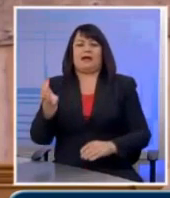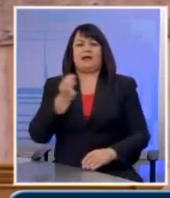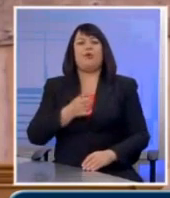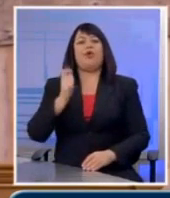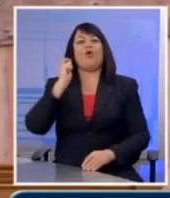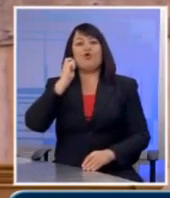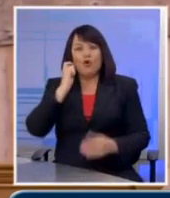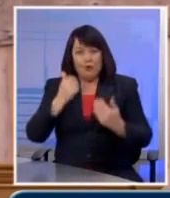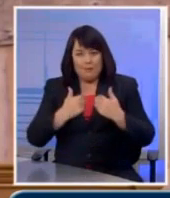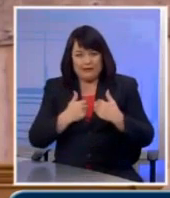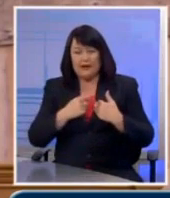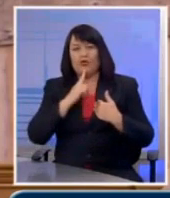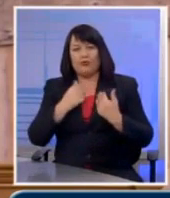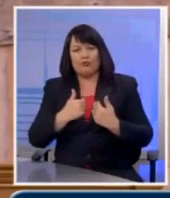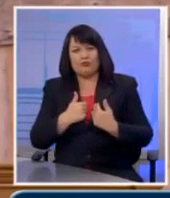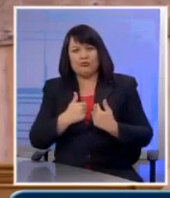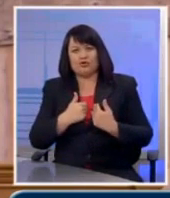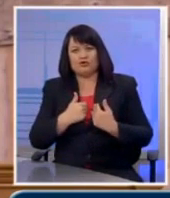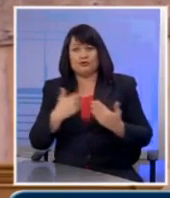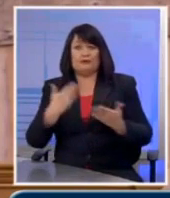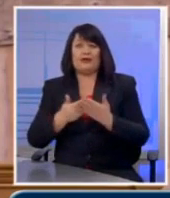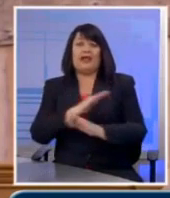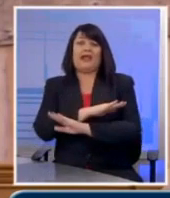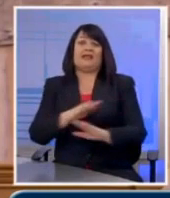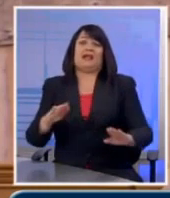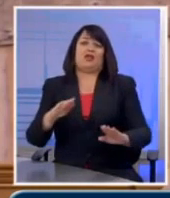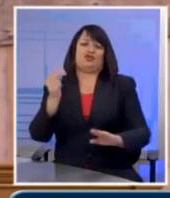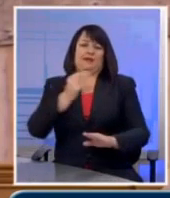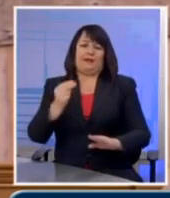τα οποία έχουν λήξει